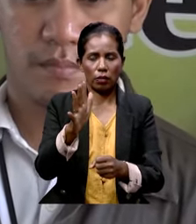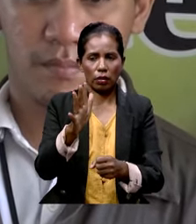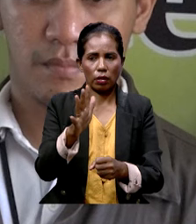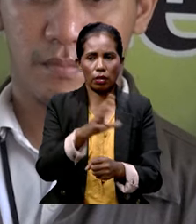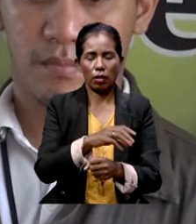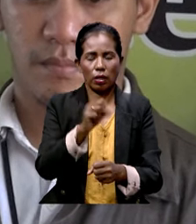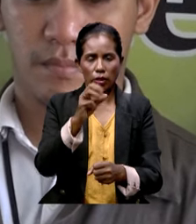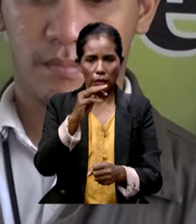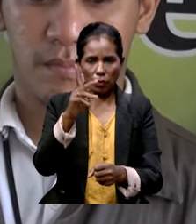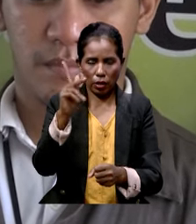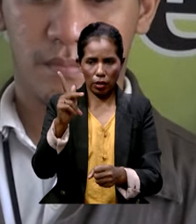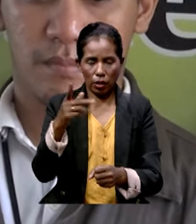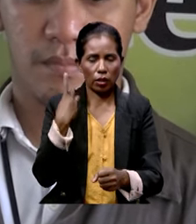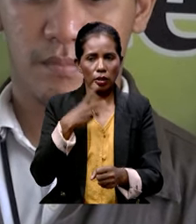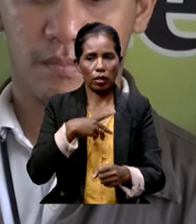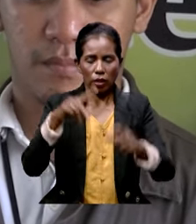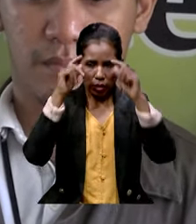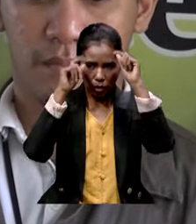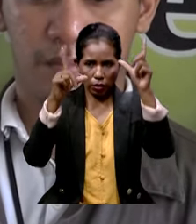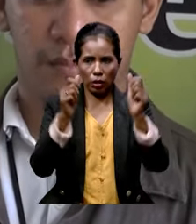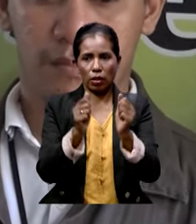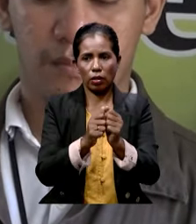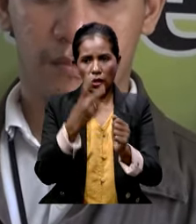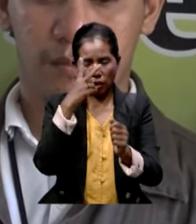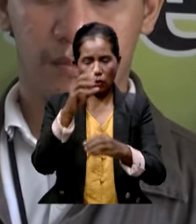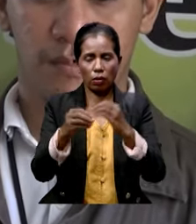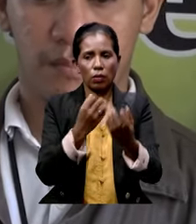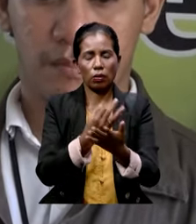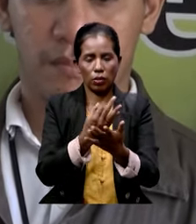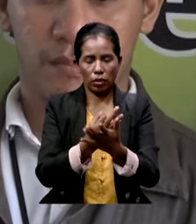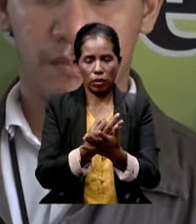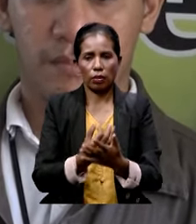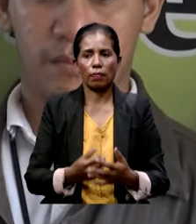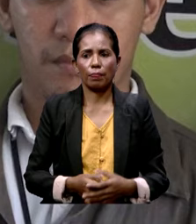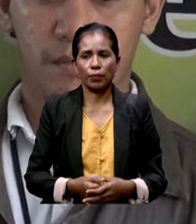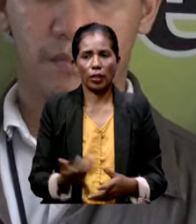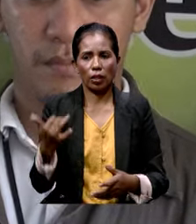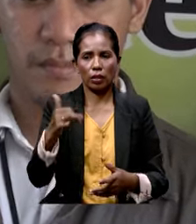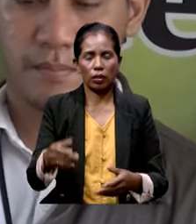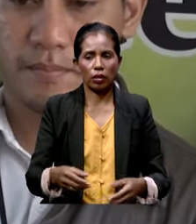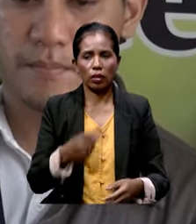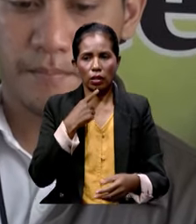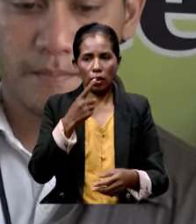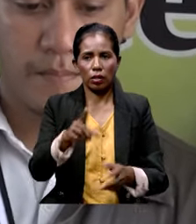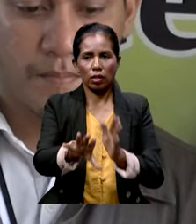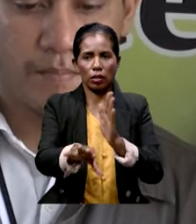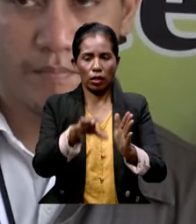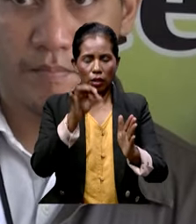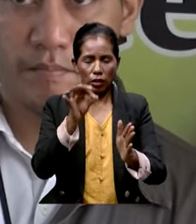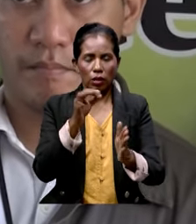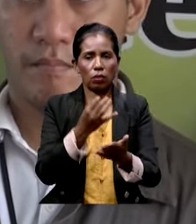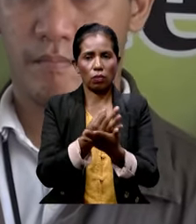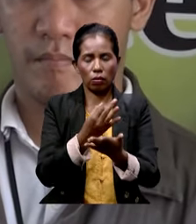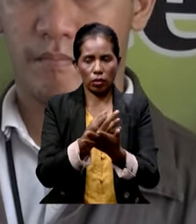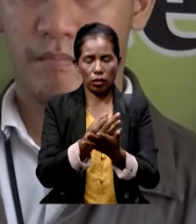SMK. Italian Timor hanarang adalah sang disempin. Irene masih eksplor ami, bodi serheta, bonus iren. Irene